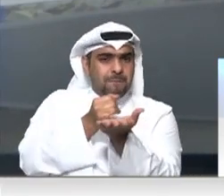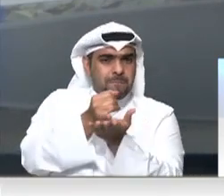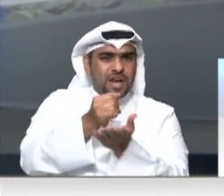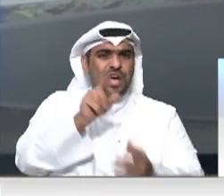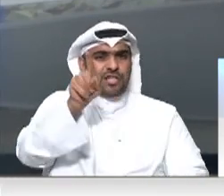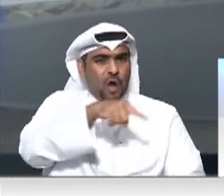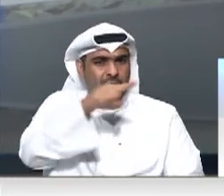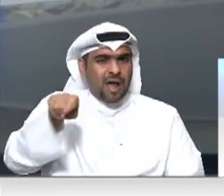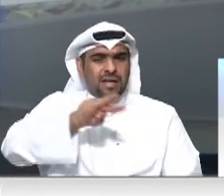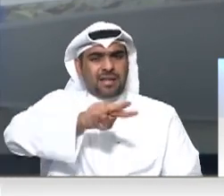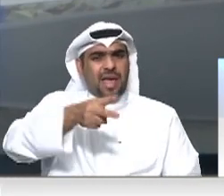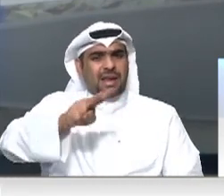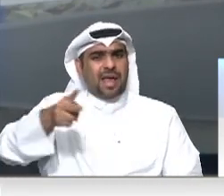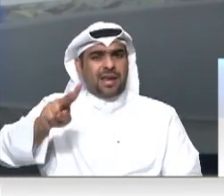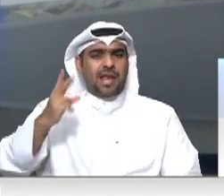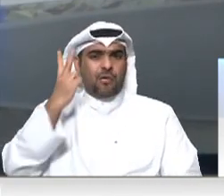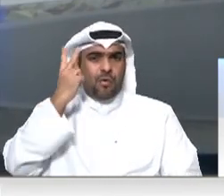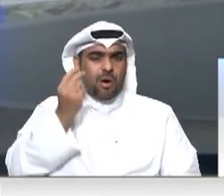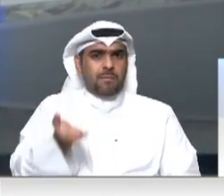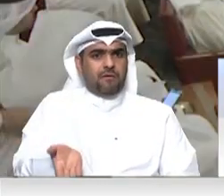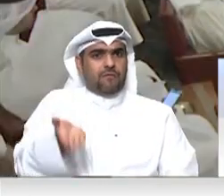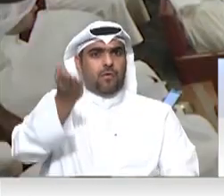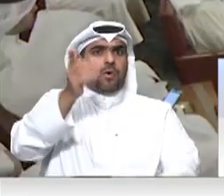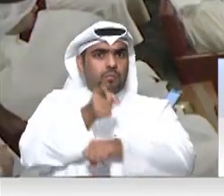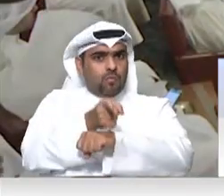الارتقاء بمستوى المعلم